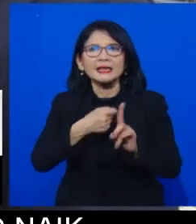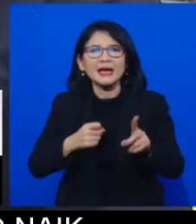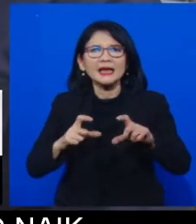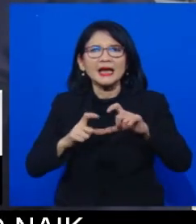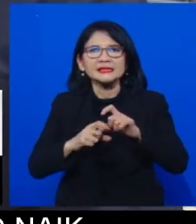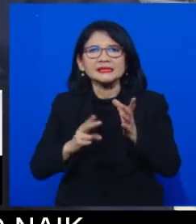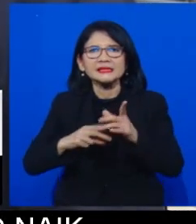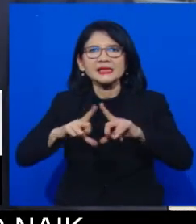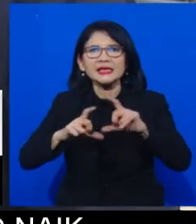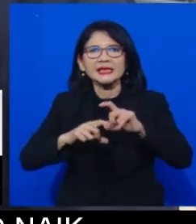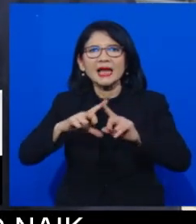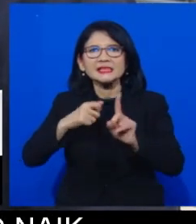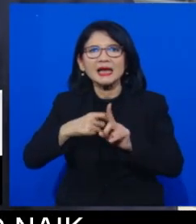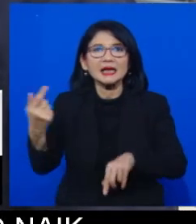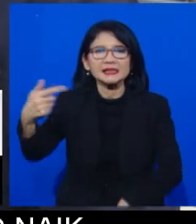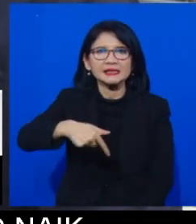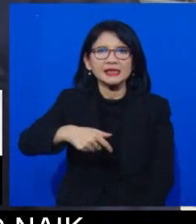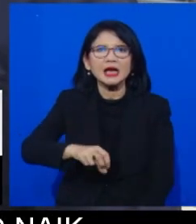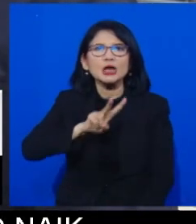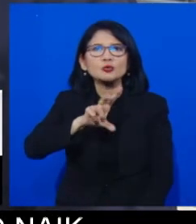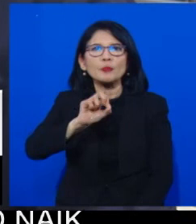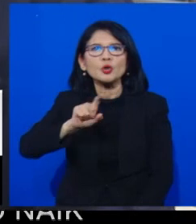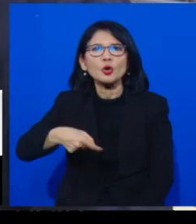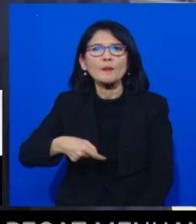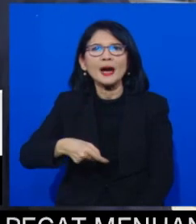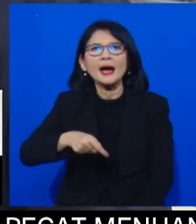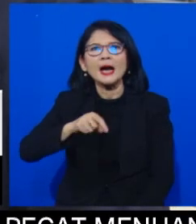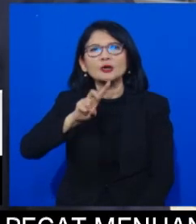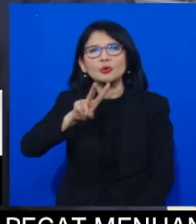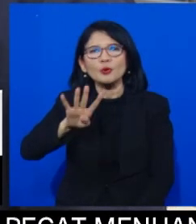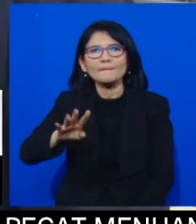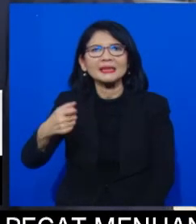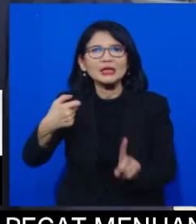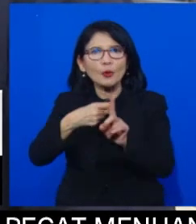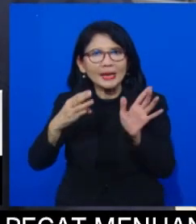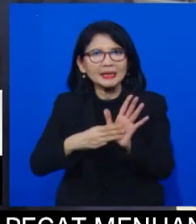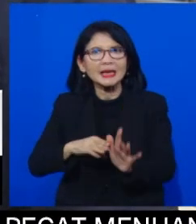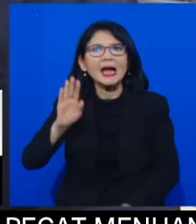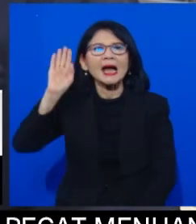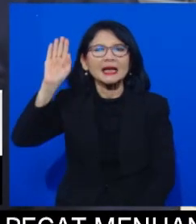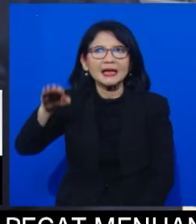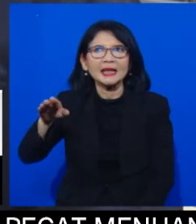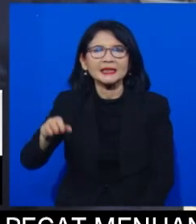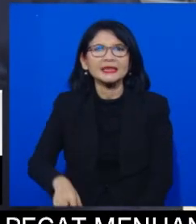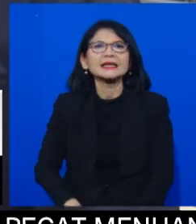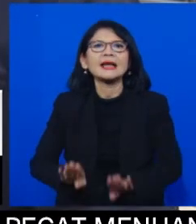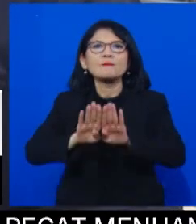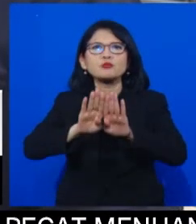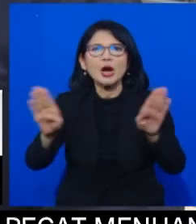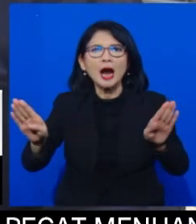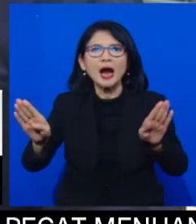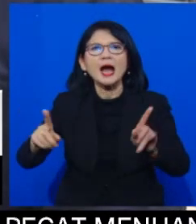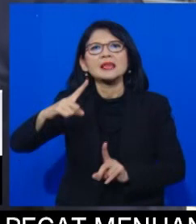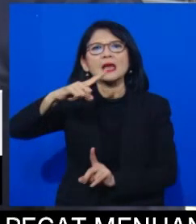ini sepanjang 20,4 KM dan nanti kita akan buka pada